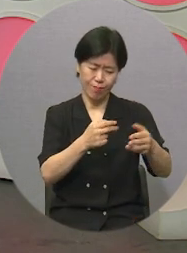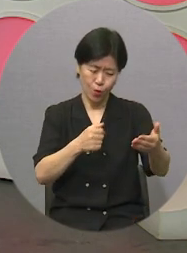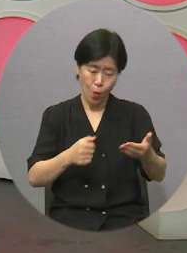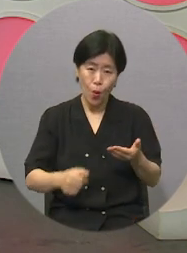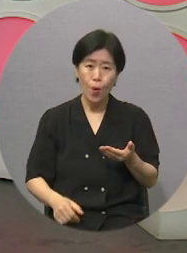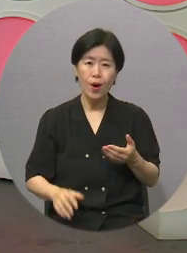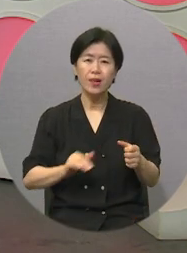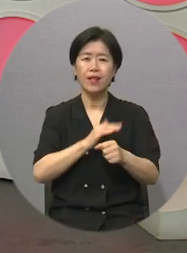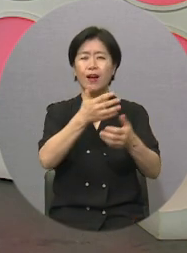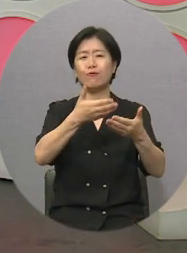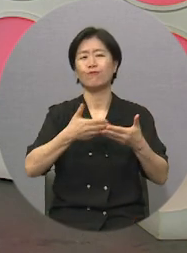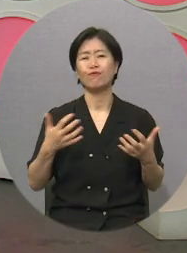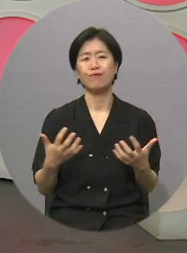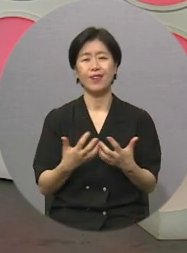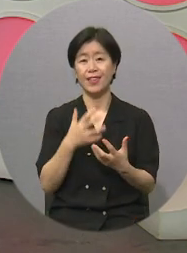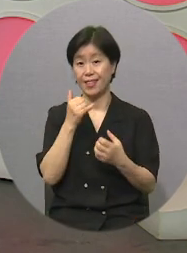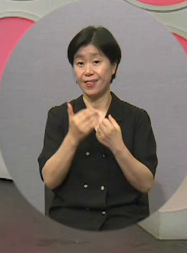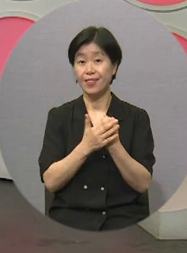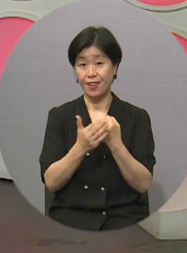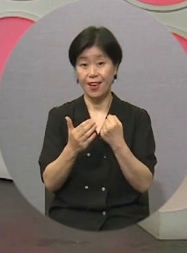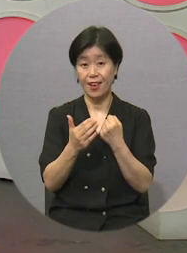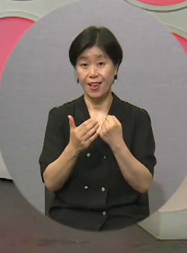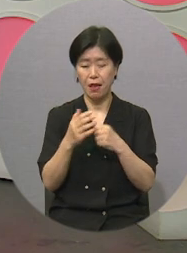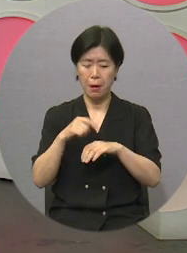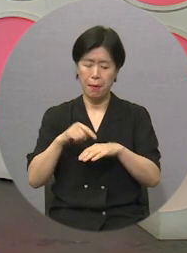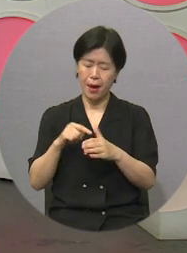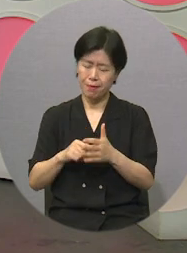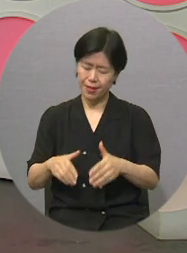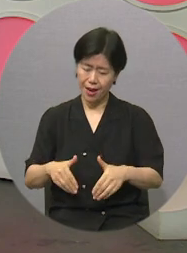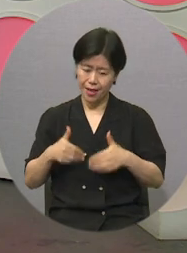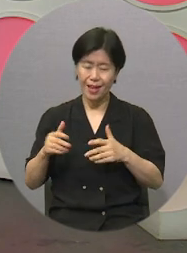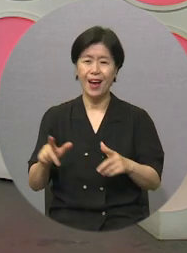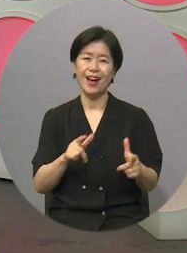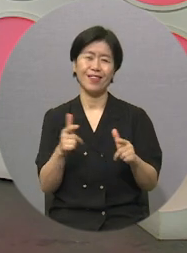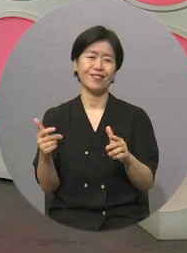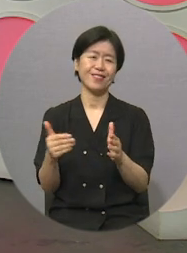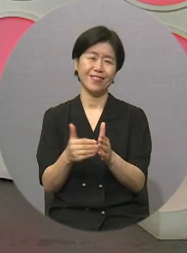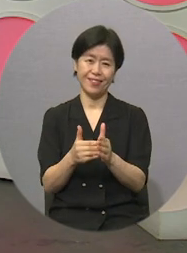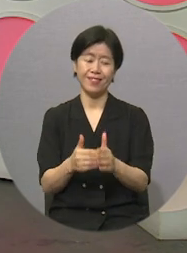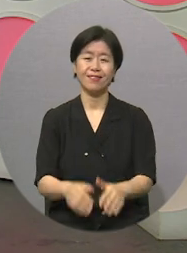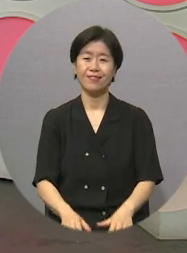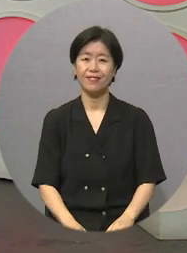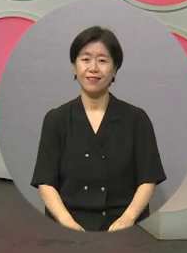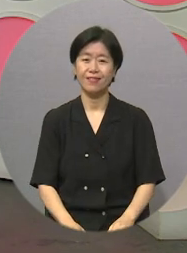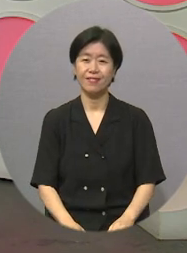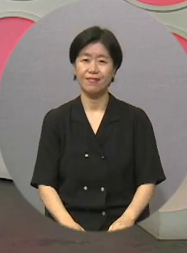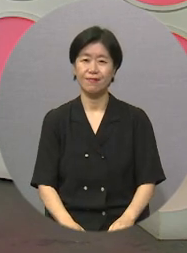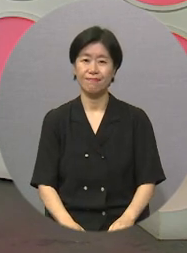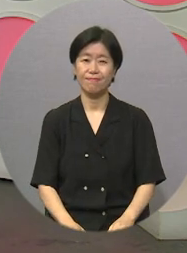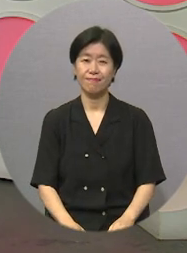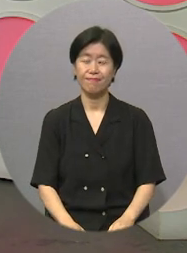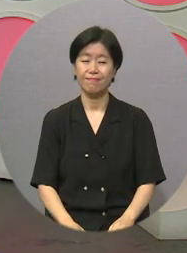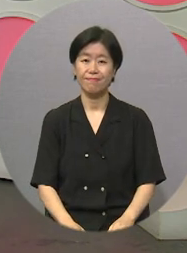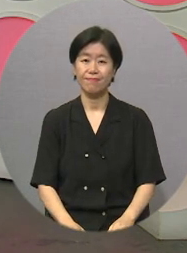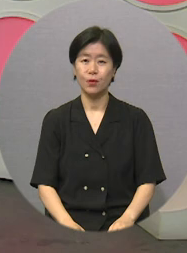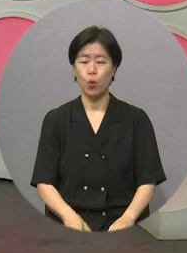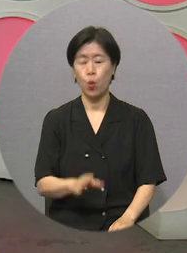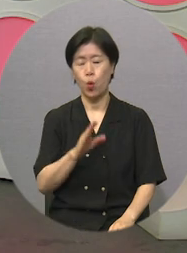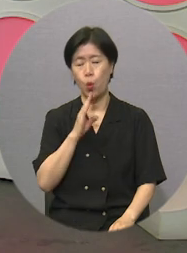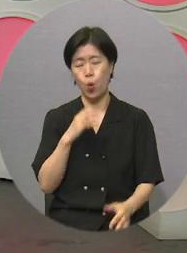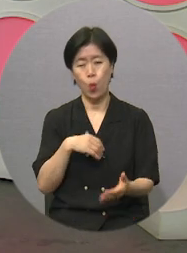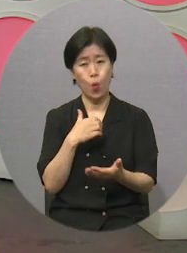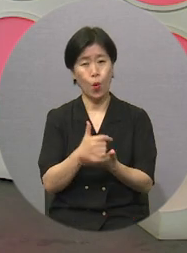정을 받은 뒤였을까요? 너무도 따뜻한 하루를 보냈습니다. 정말 라는 사연입니다.